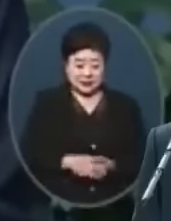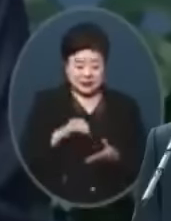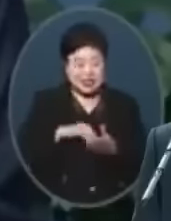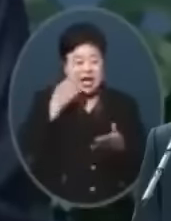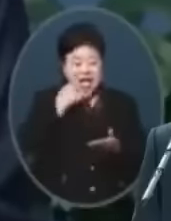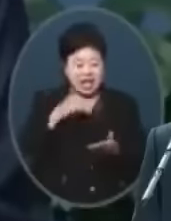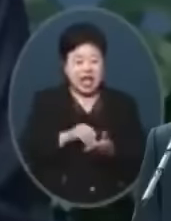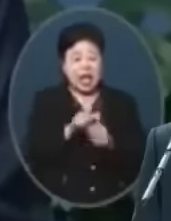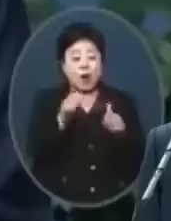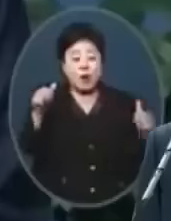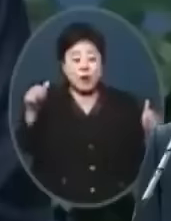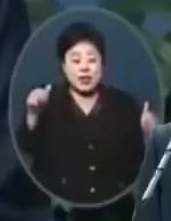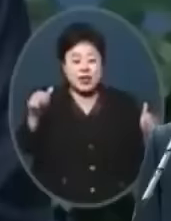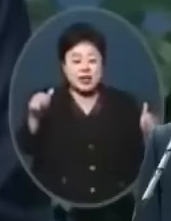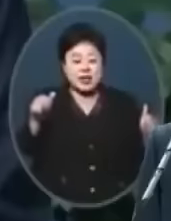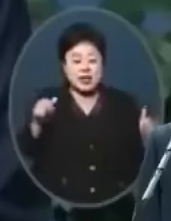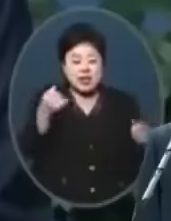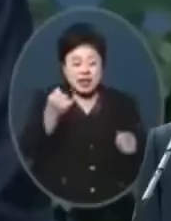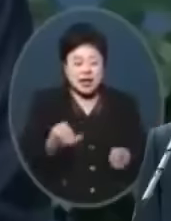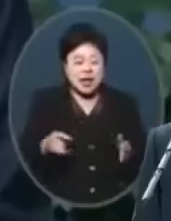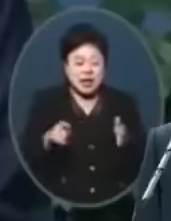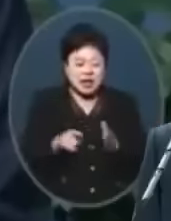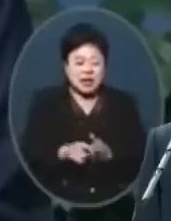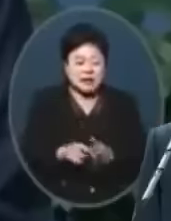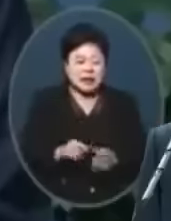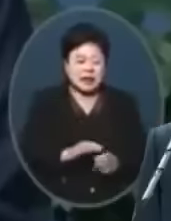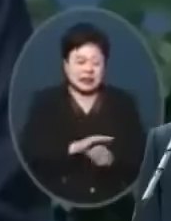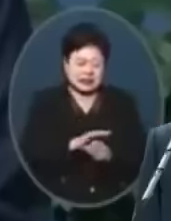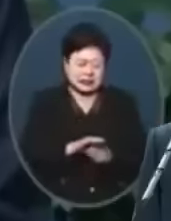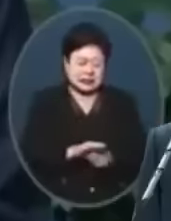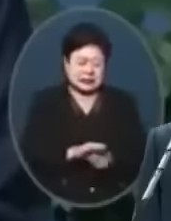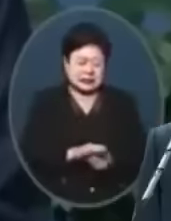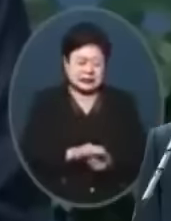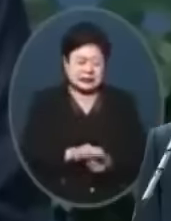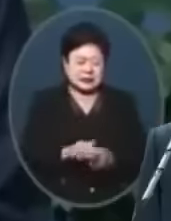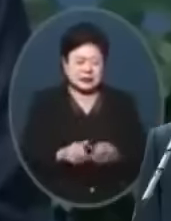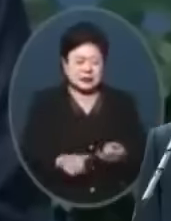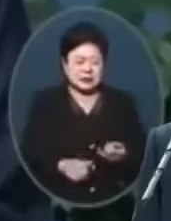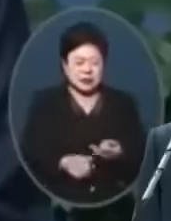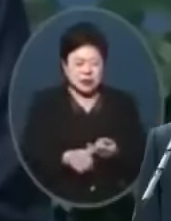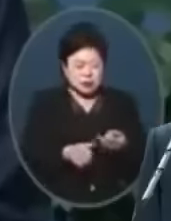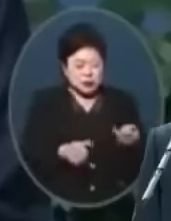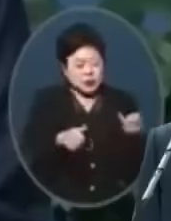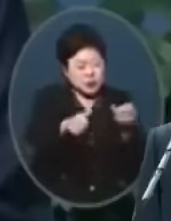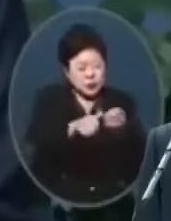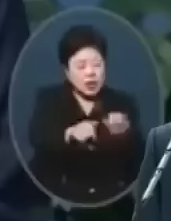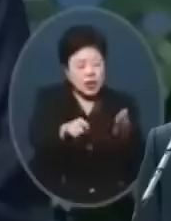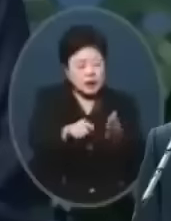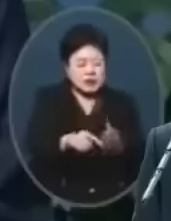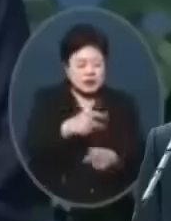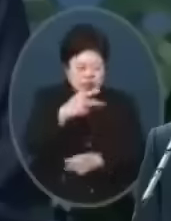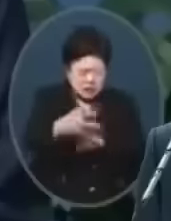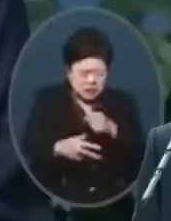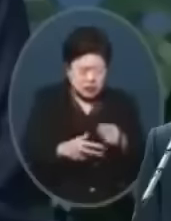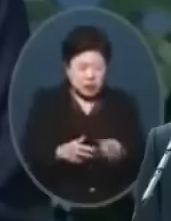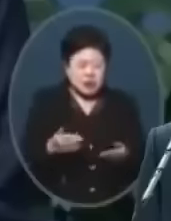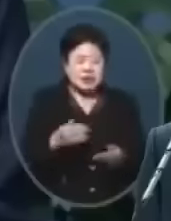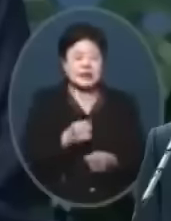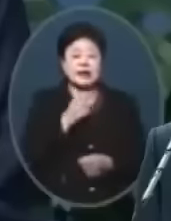야곱이 라헬에게 말하기를 내가 당신을 아내로 사기 위해서 7년 동안 더 일을 하기로 했는데